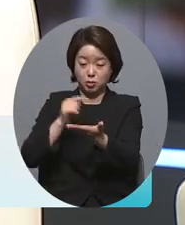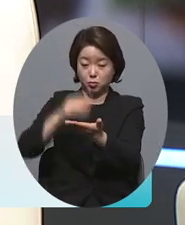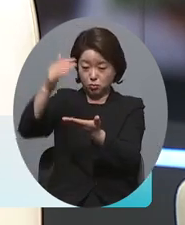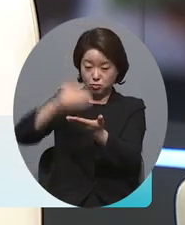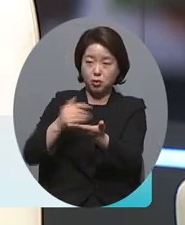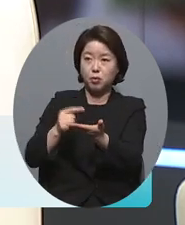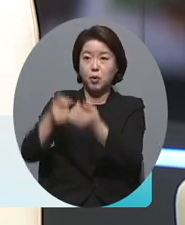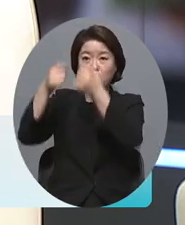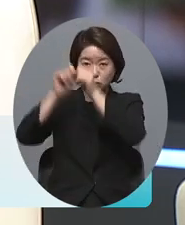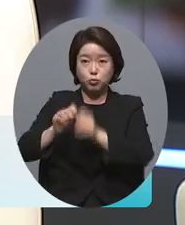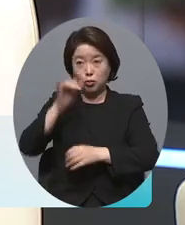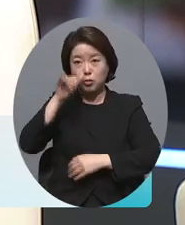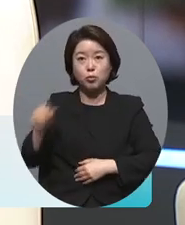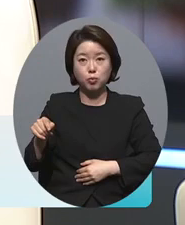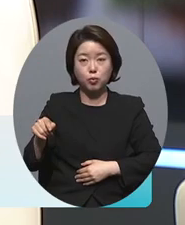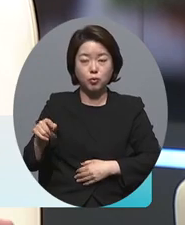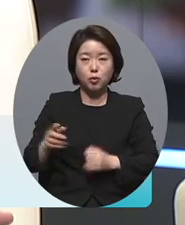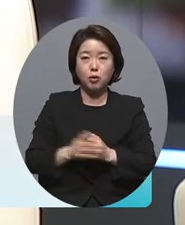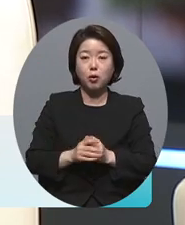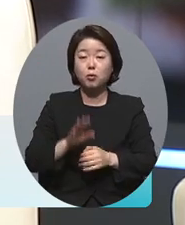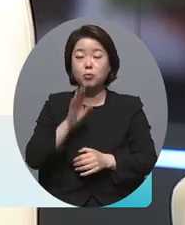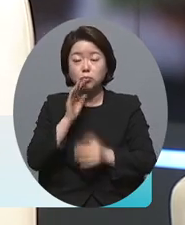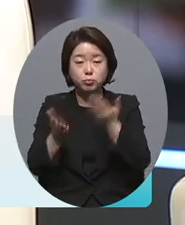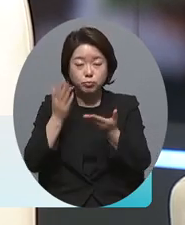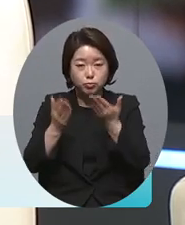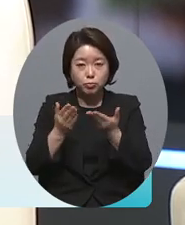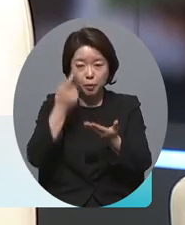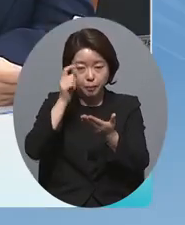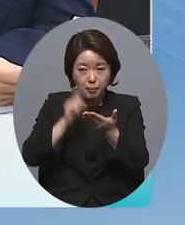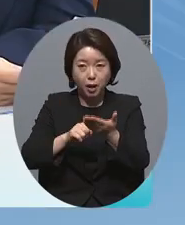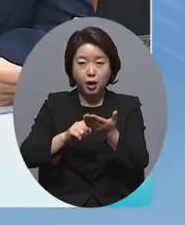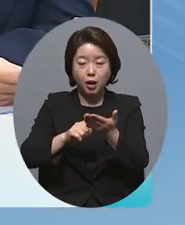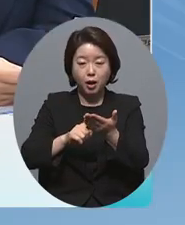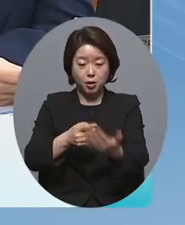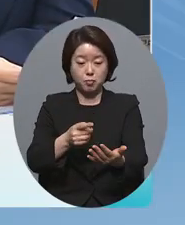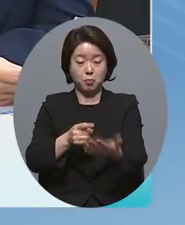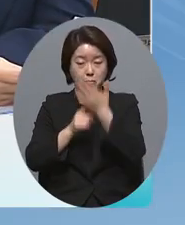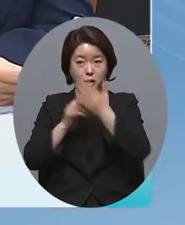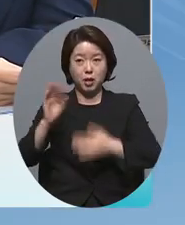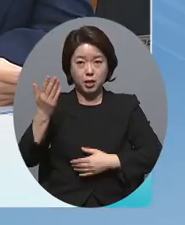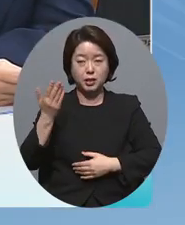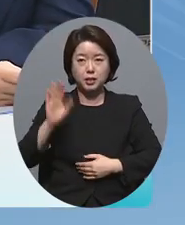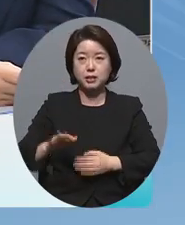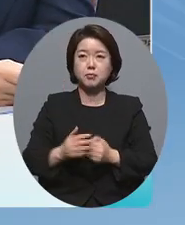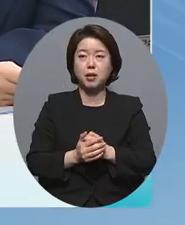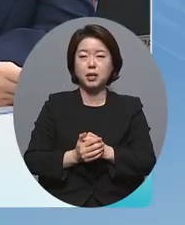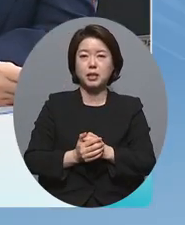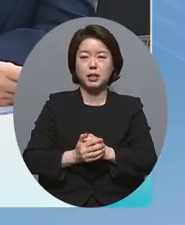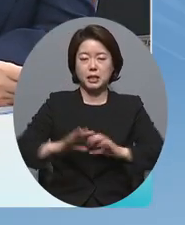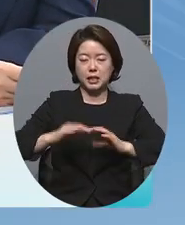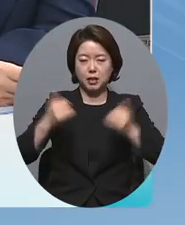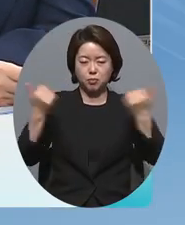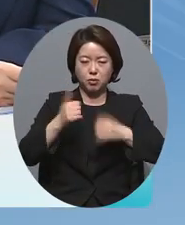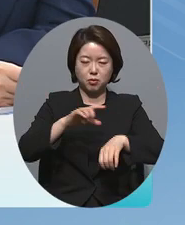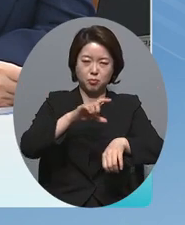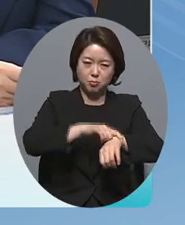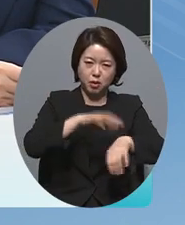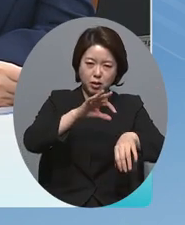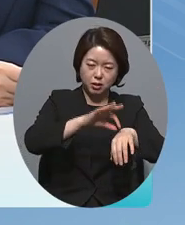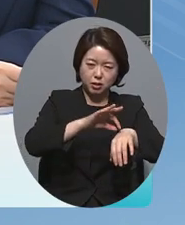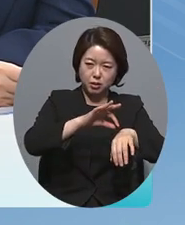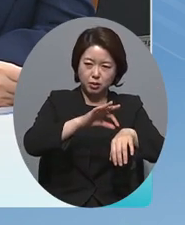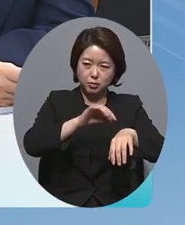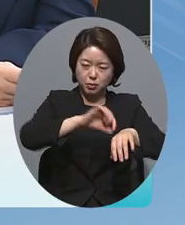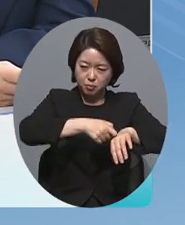상당히 구체적이지 않습니까? 뭐 진위 여부는 밝혀져야 되겠죠. 그리고 김 의원 역시 면책특권이 있는 거는 어떤 이런 제보를 받았을